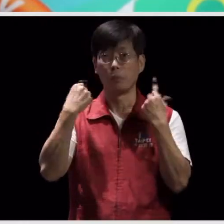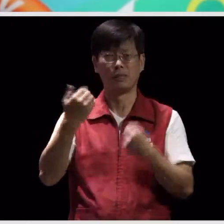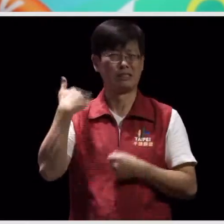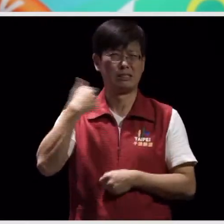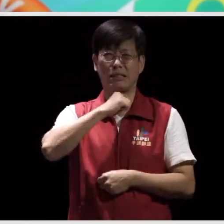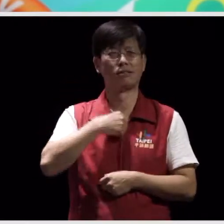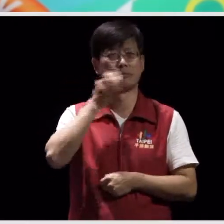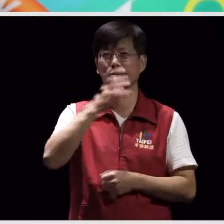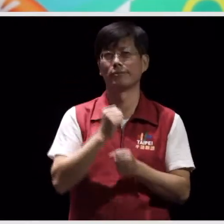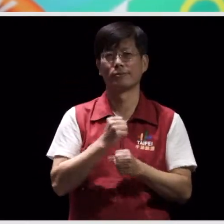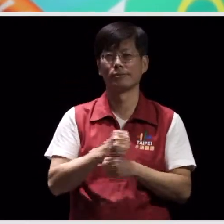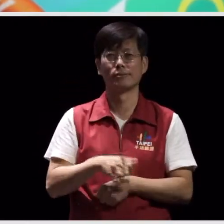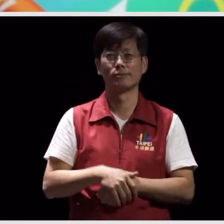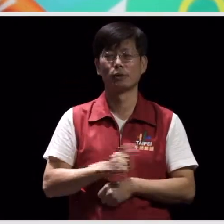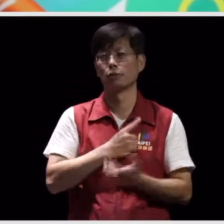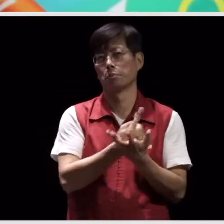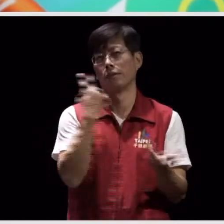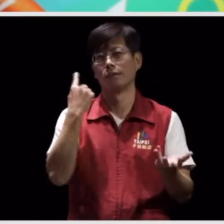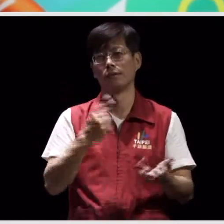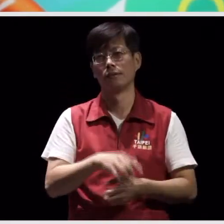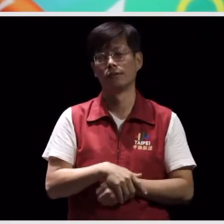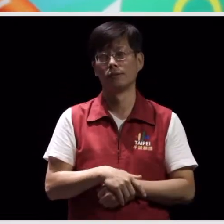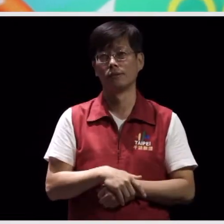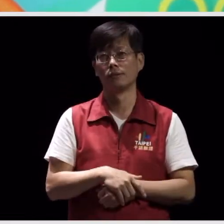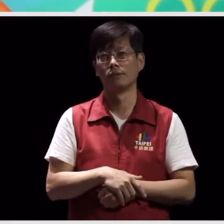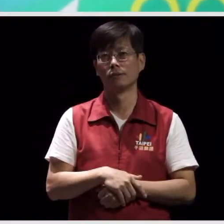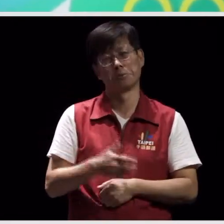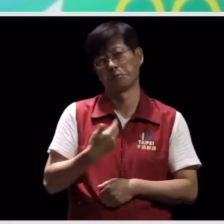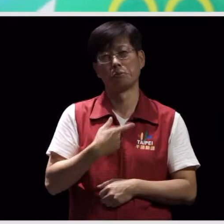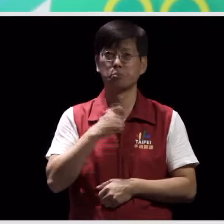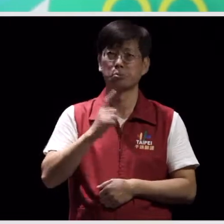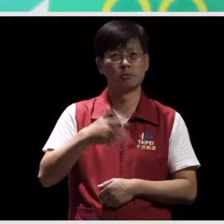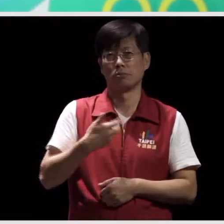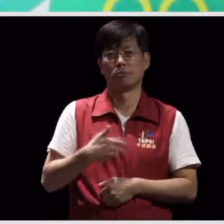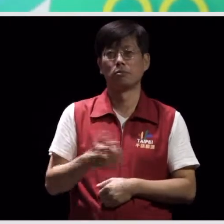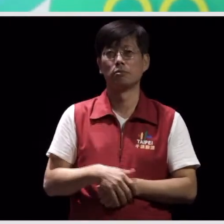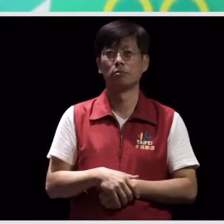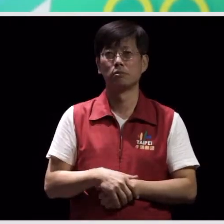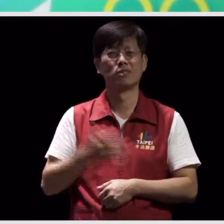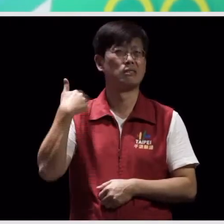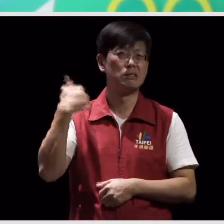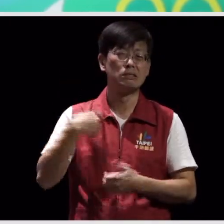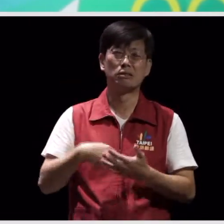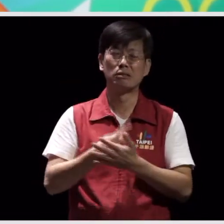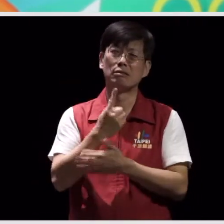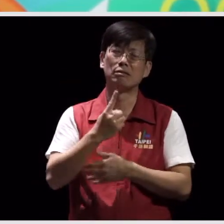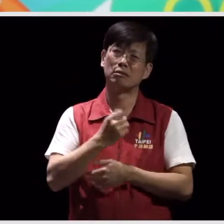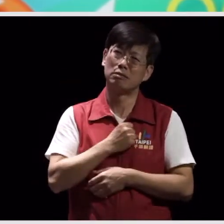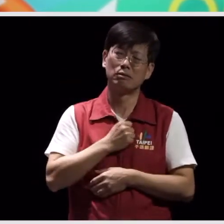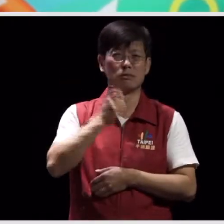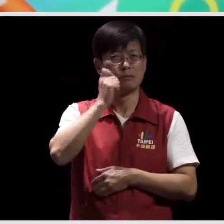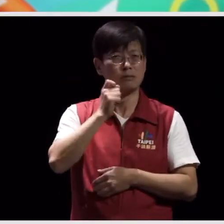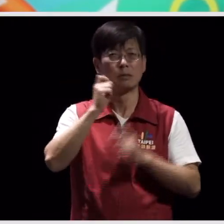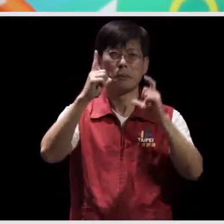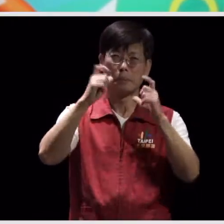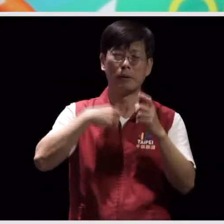喜欢工作的，然后离开了，然后我一直不知道自己要什么。可能我不像导演这样，可能就以前就知道自己喜欢拍片，然